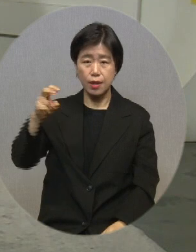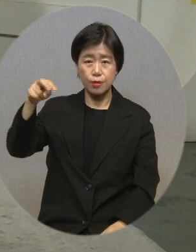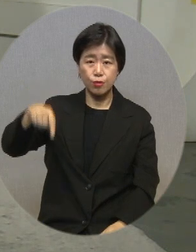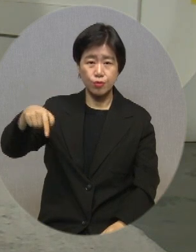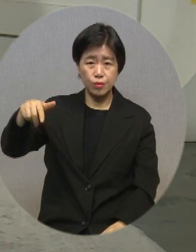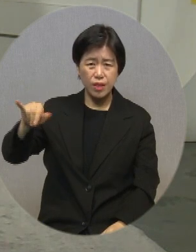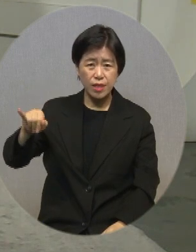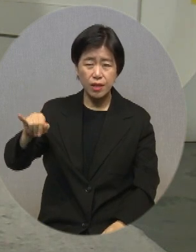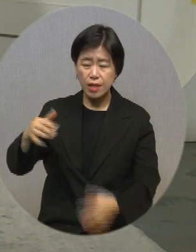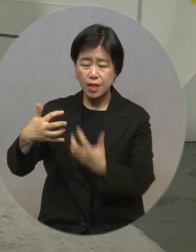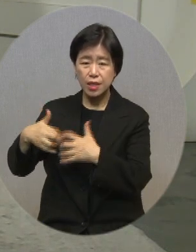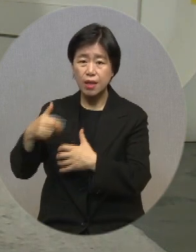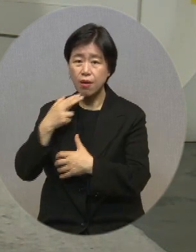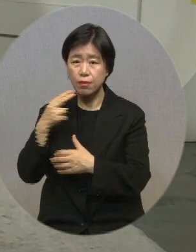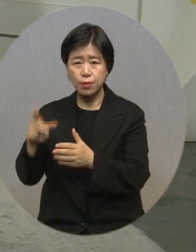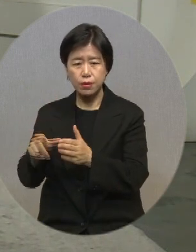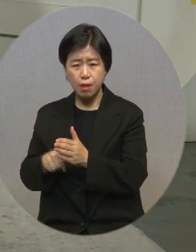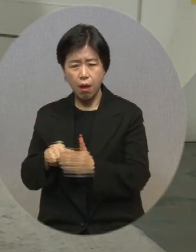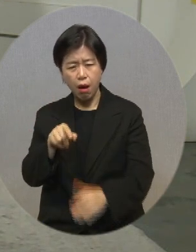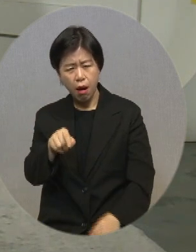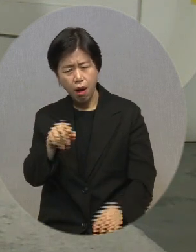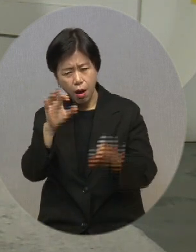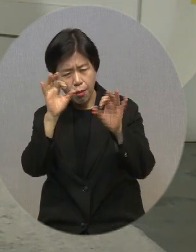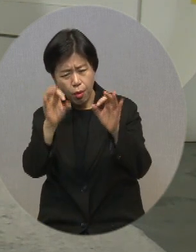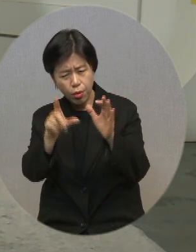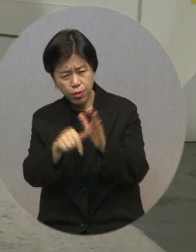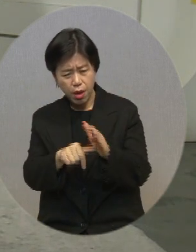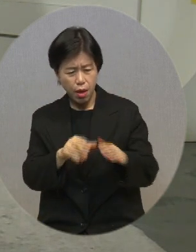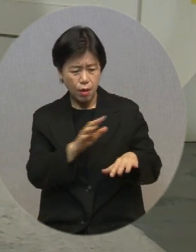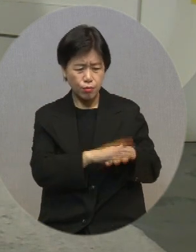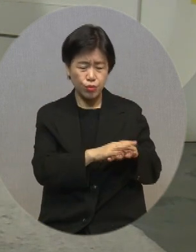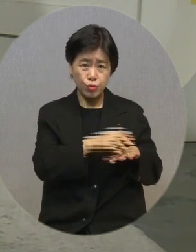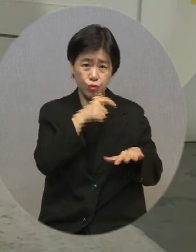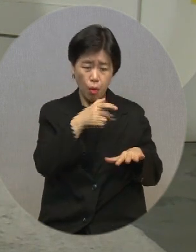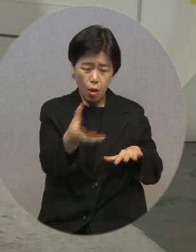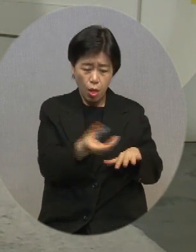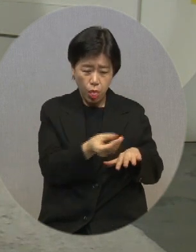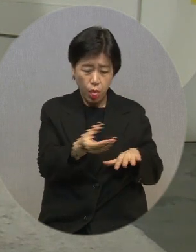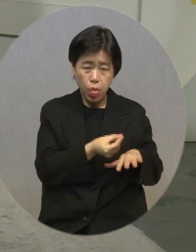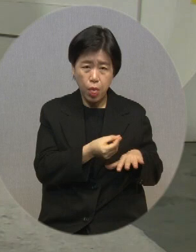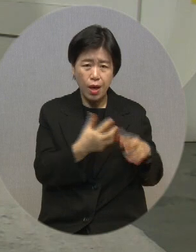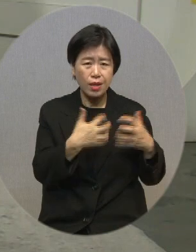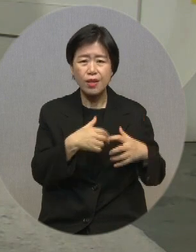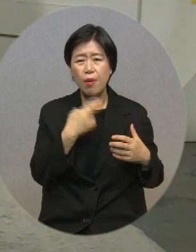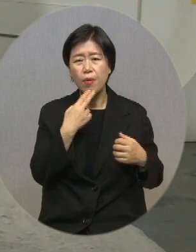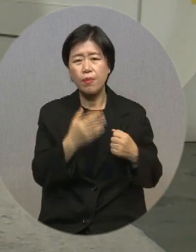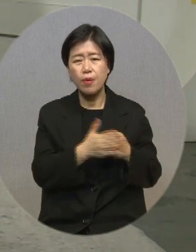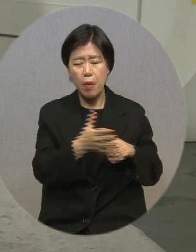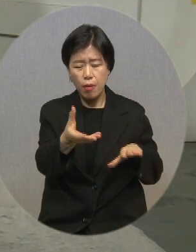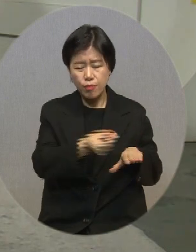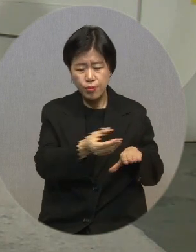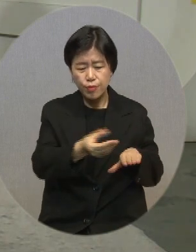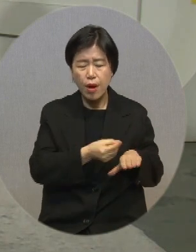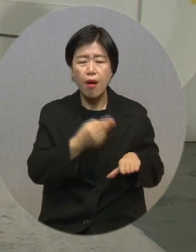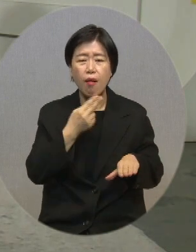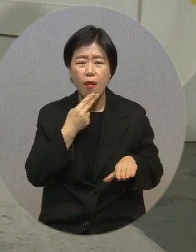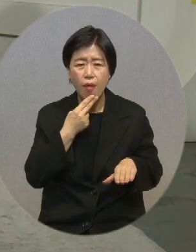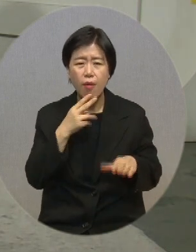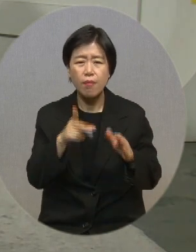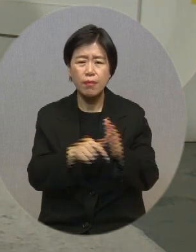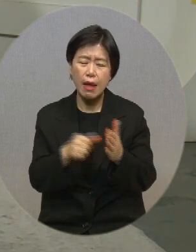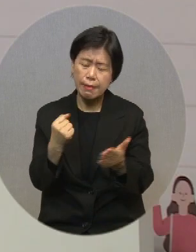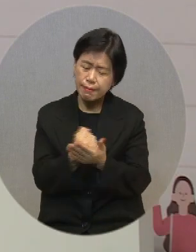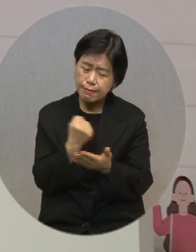물은 흐르는데 저 물을 바라보면서 저기 노는 타들어가고. 아이고. 그래서 한탄강이다. 한탄강이다.